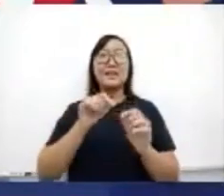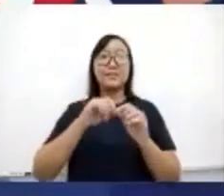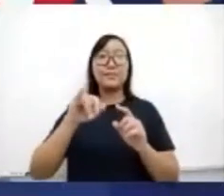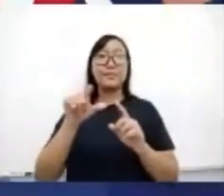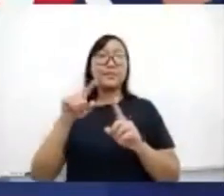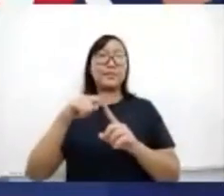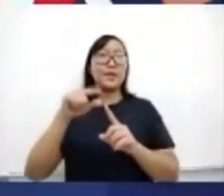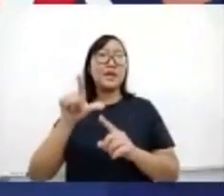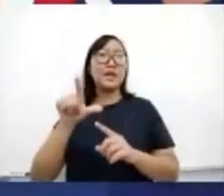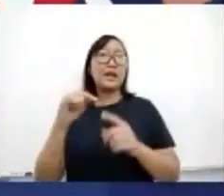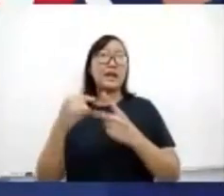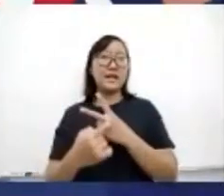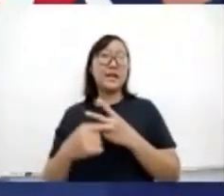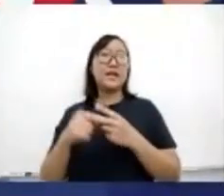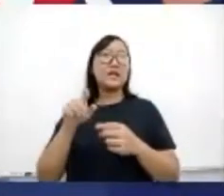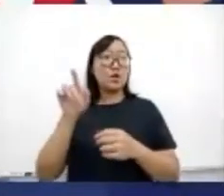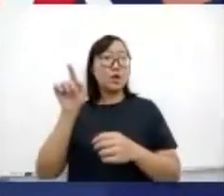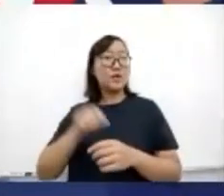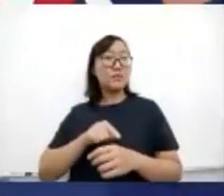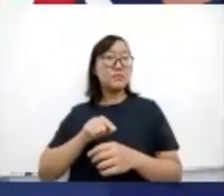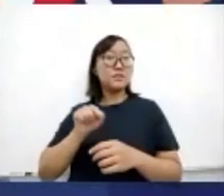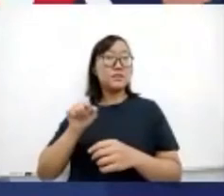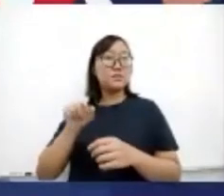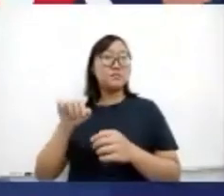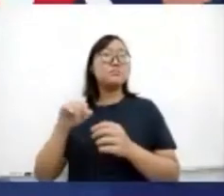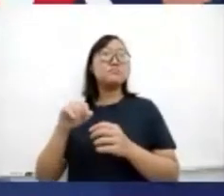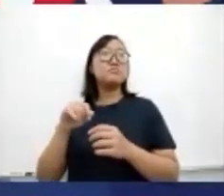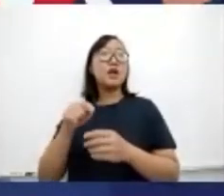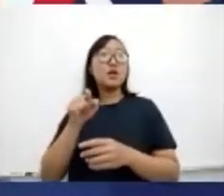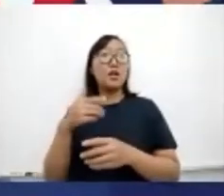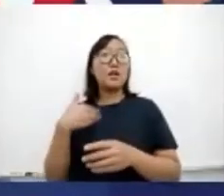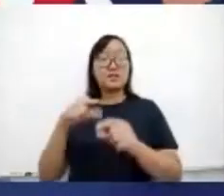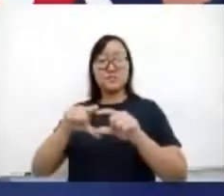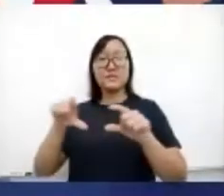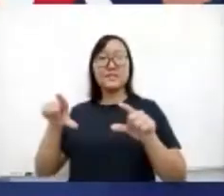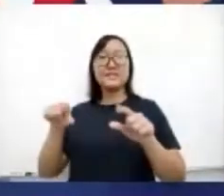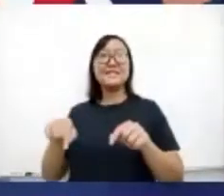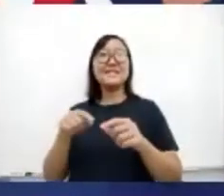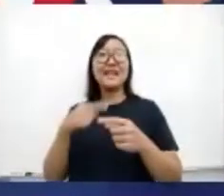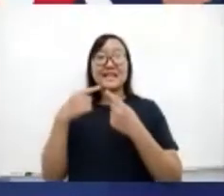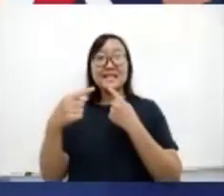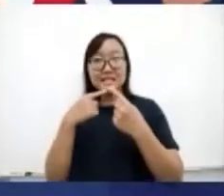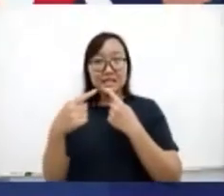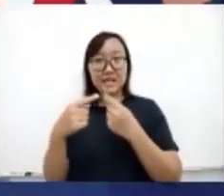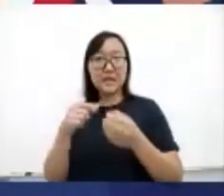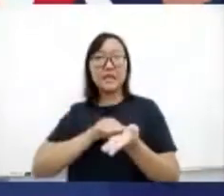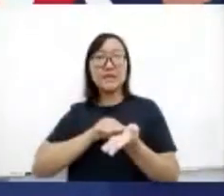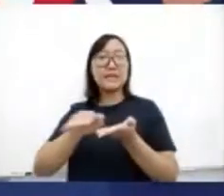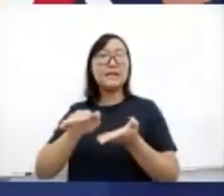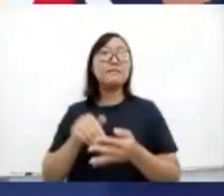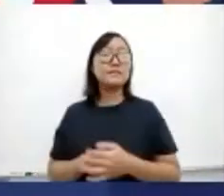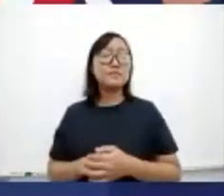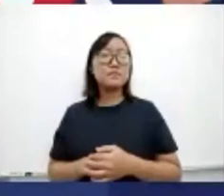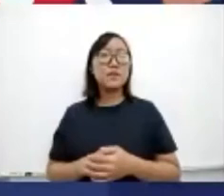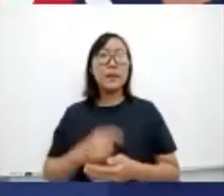HP 2 atau yang sudah dikirimkan melalui admin kami di kolom atau saat itu jika Bapak atau Ibu